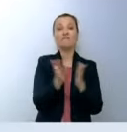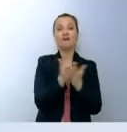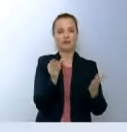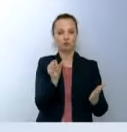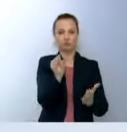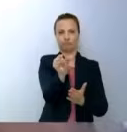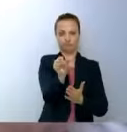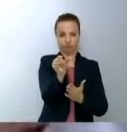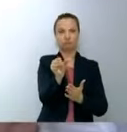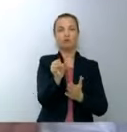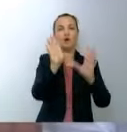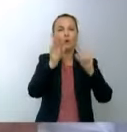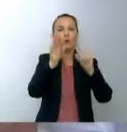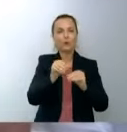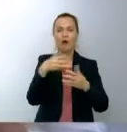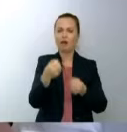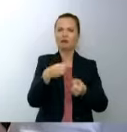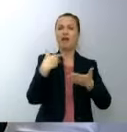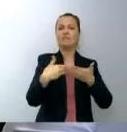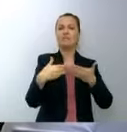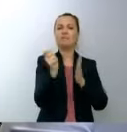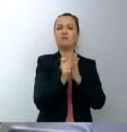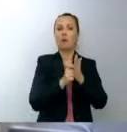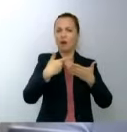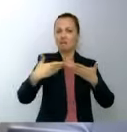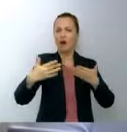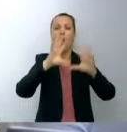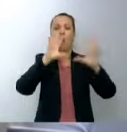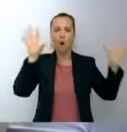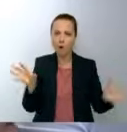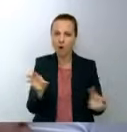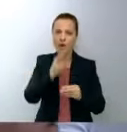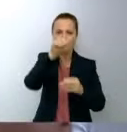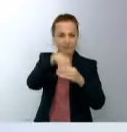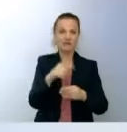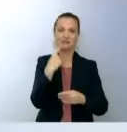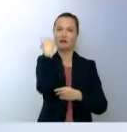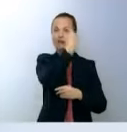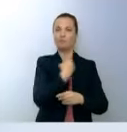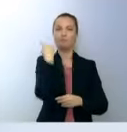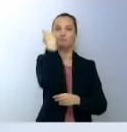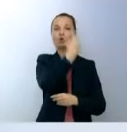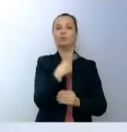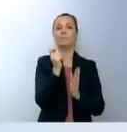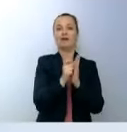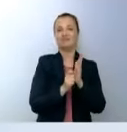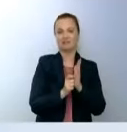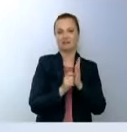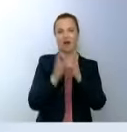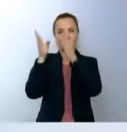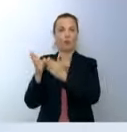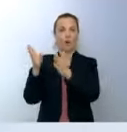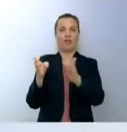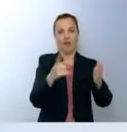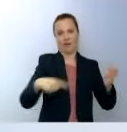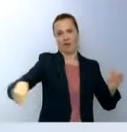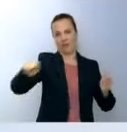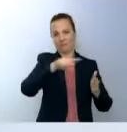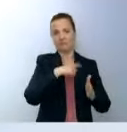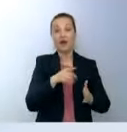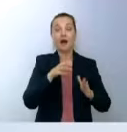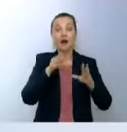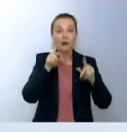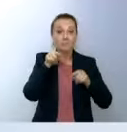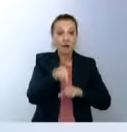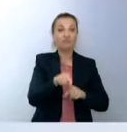δεδομένων πραγματική τι συμβαίνει σε όλο τον ελληνικό πληθυσμό σε αυτές τις τόσο κρίσιμες ασθένειες και πάνω σε αυτό με αυτά τα